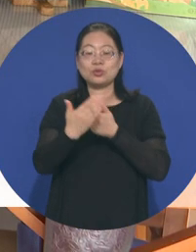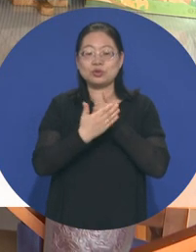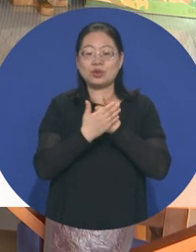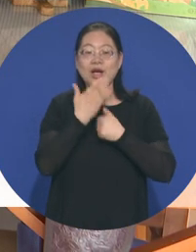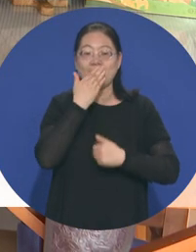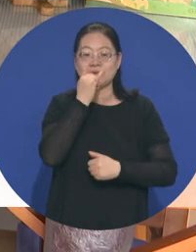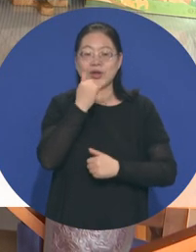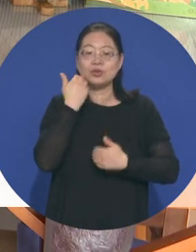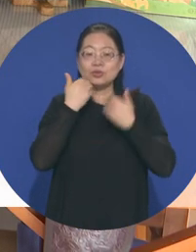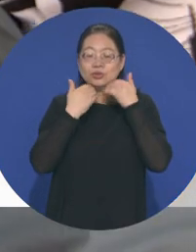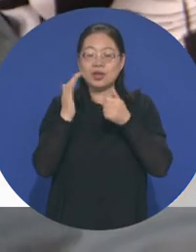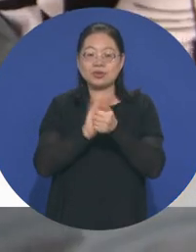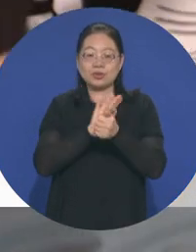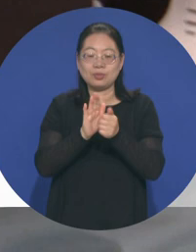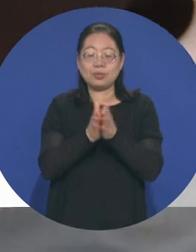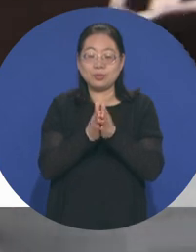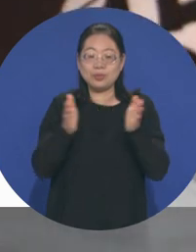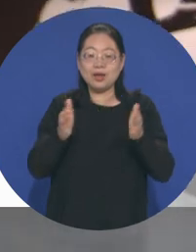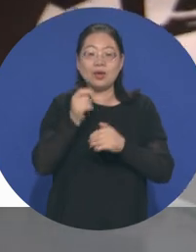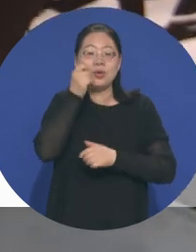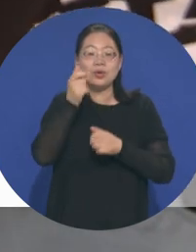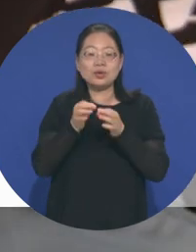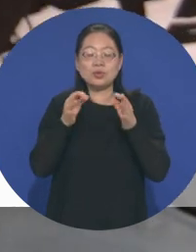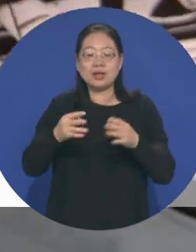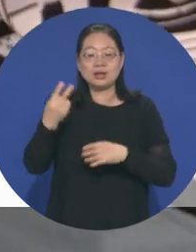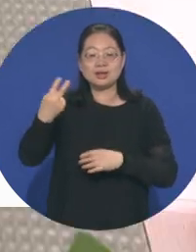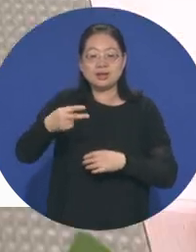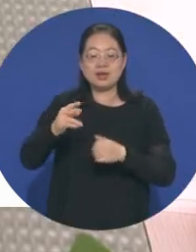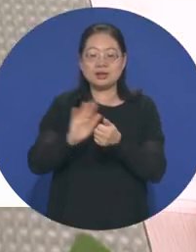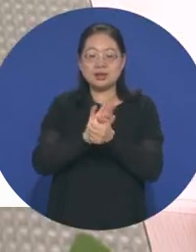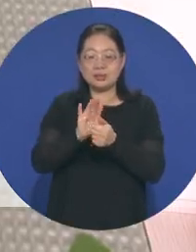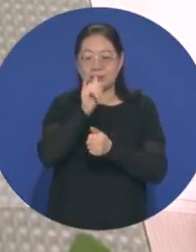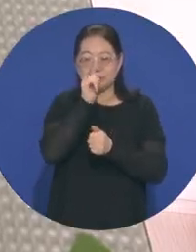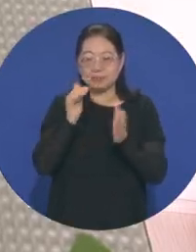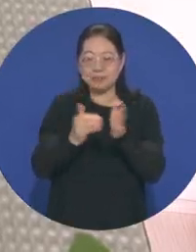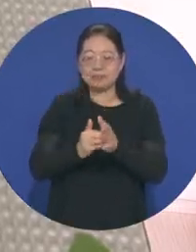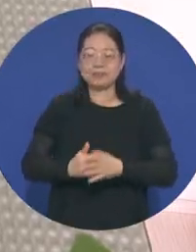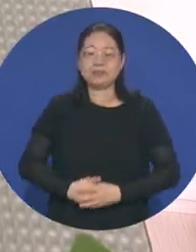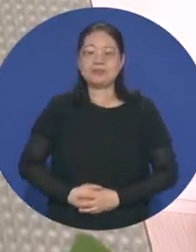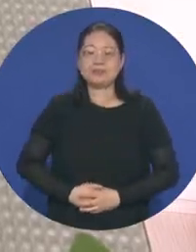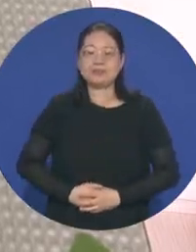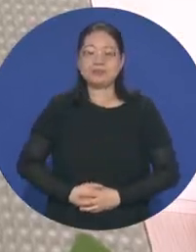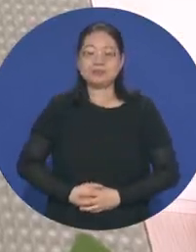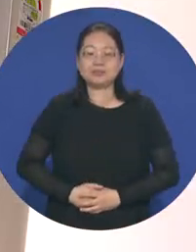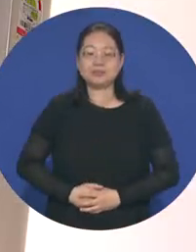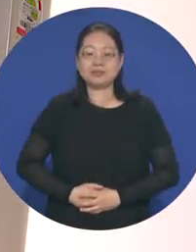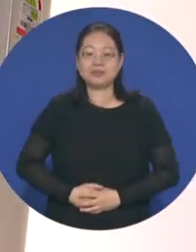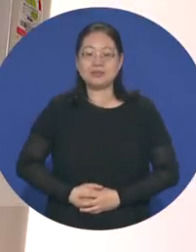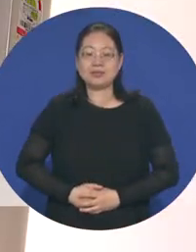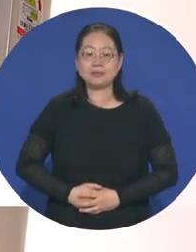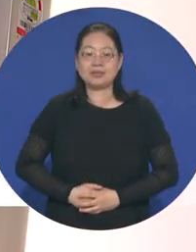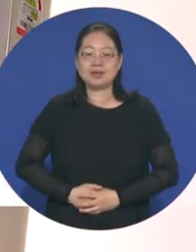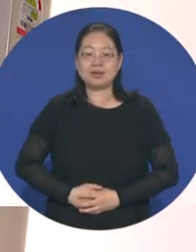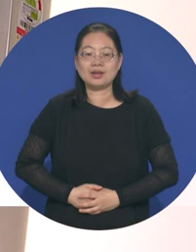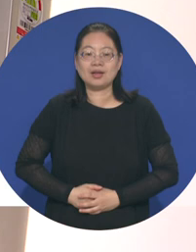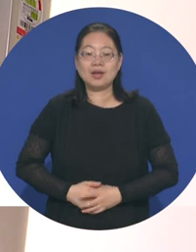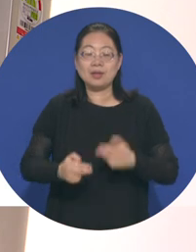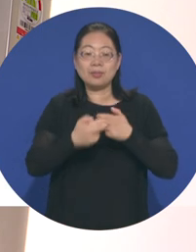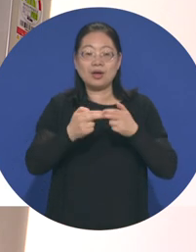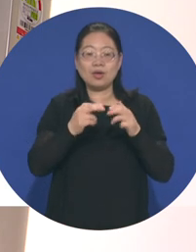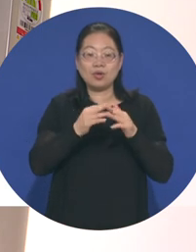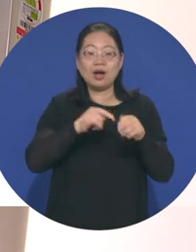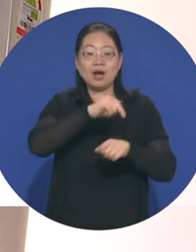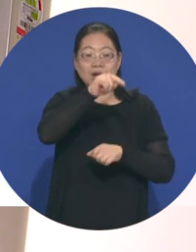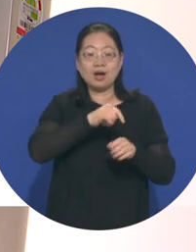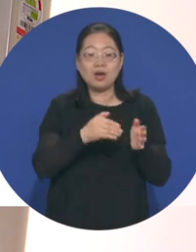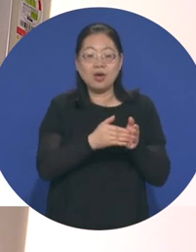수 있는 누구나 돌봄을 시행해 5개월 동안 2천여 건의 돌봄 손길이 닿았습니다. 뭐 그냥 병원 갔다